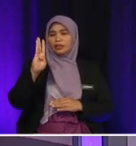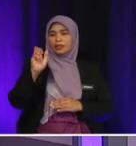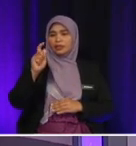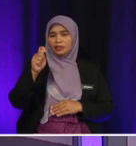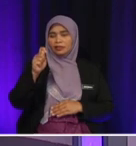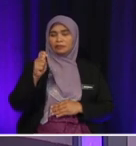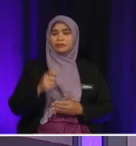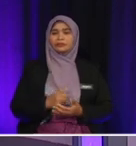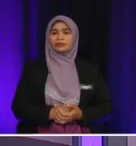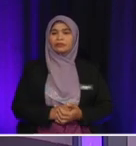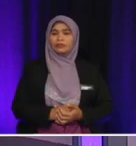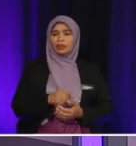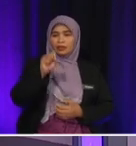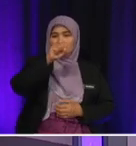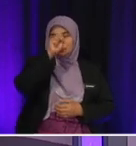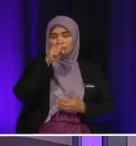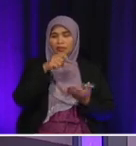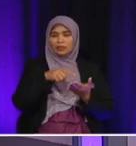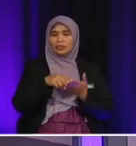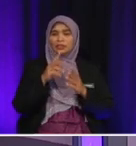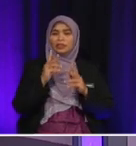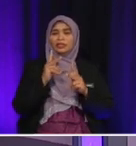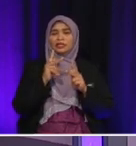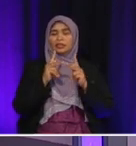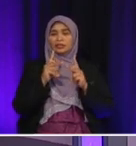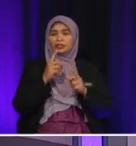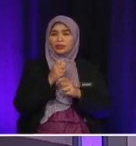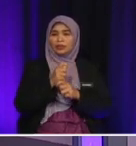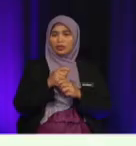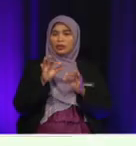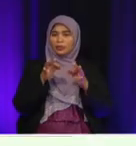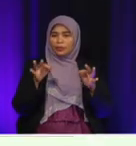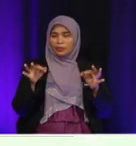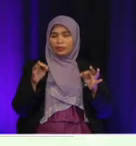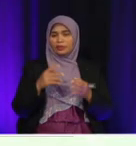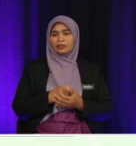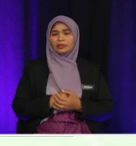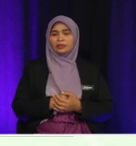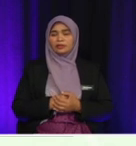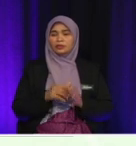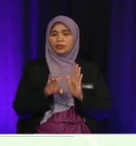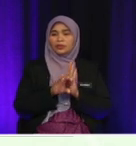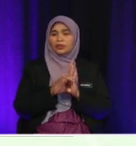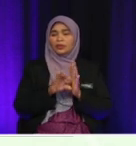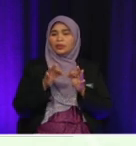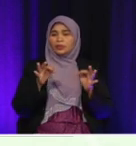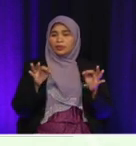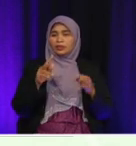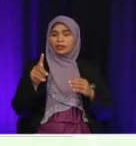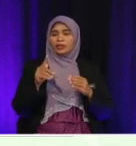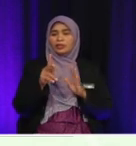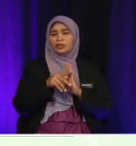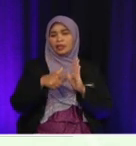soalan ini menggunakan kata tugas huraikan contoh yang kita berikan di sini ialah huraikan